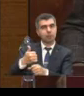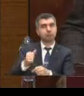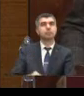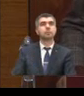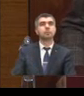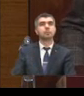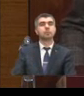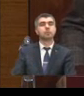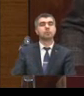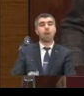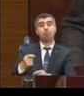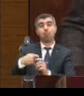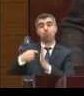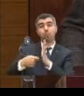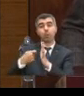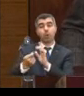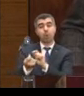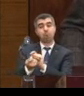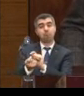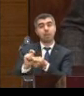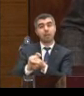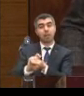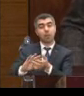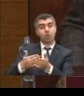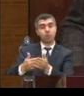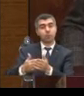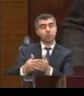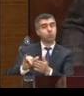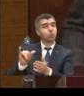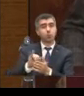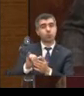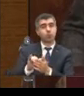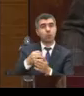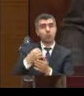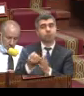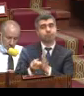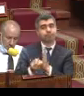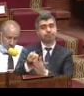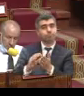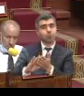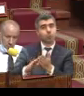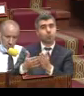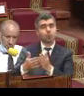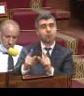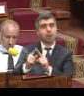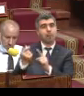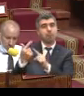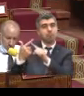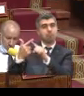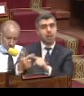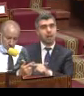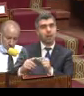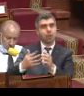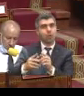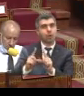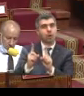المشروع التعديلي الذي أملته التداعيات الاقتصادية والاجتماعية والمالية الناجمة عن